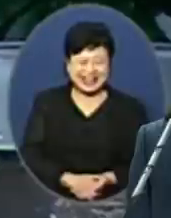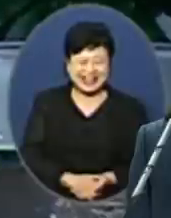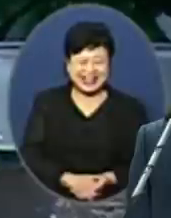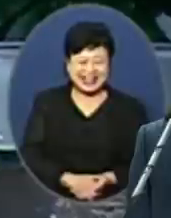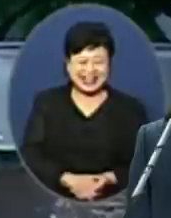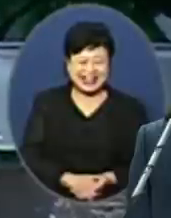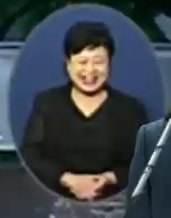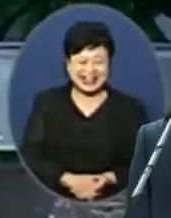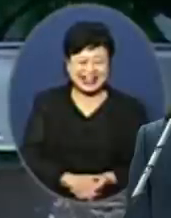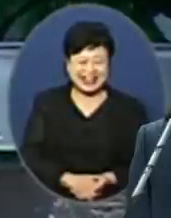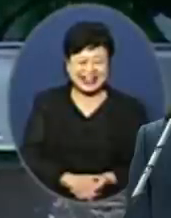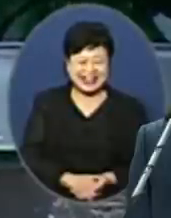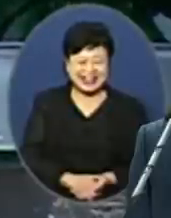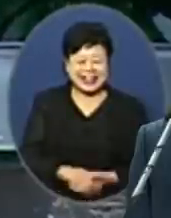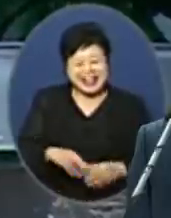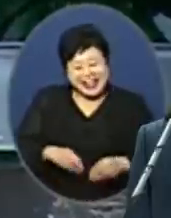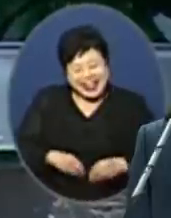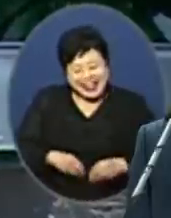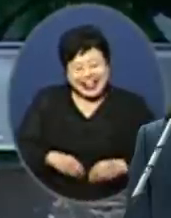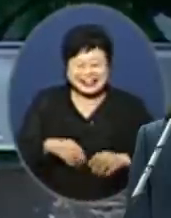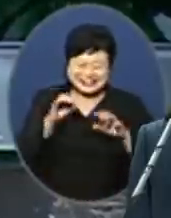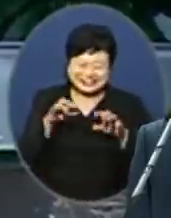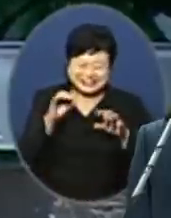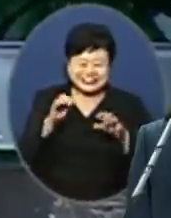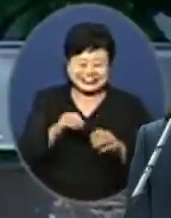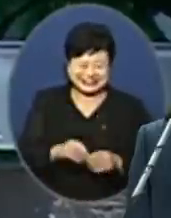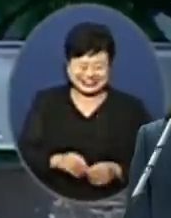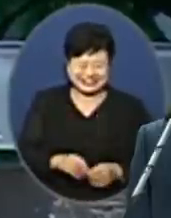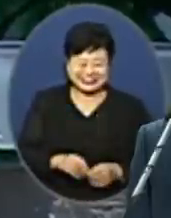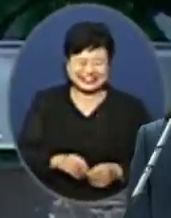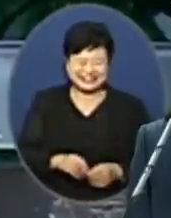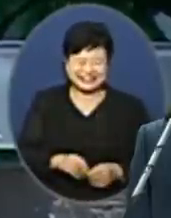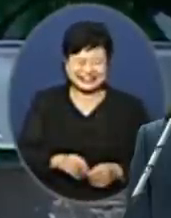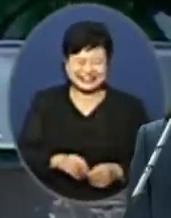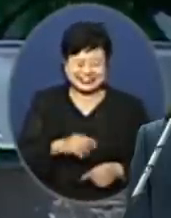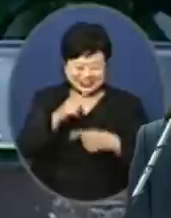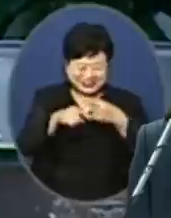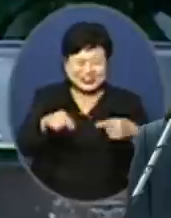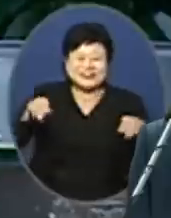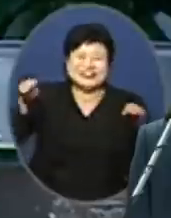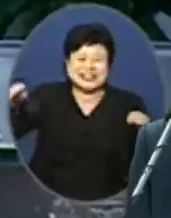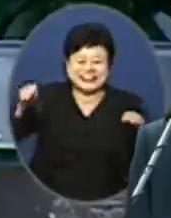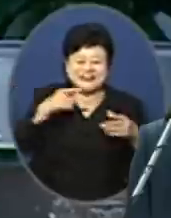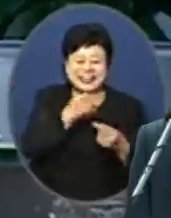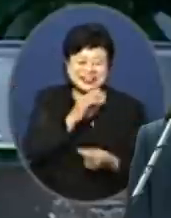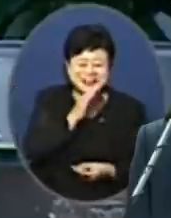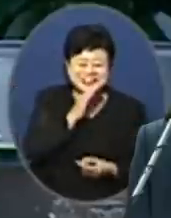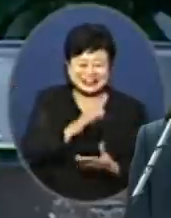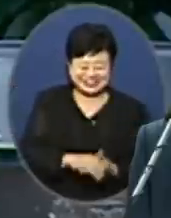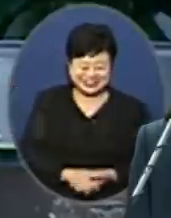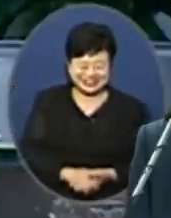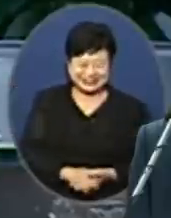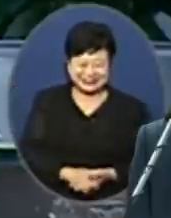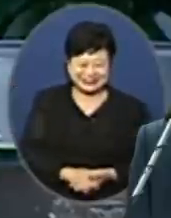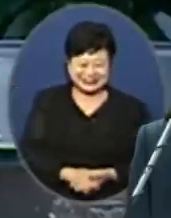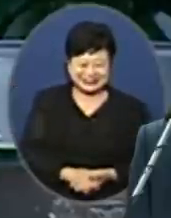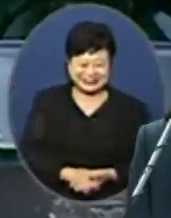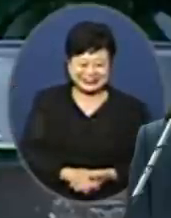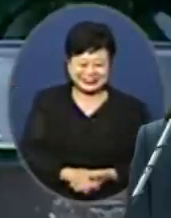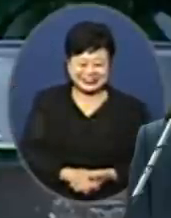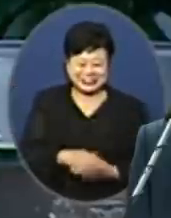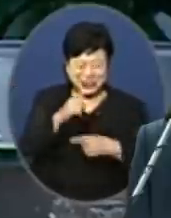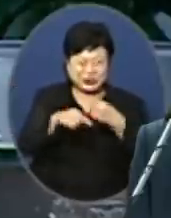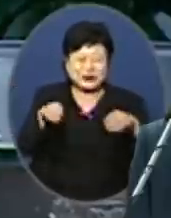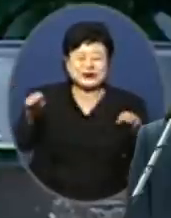그러니까 그 사람이 배를 안고 웃더니만 이글 이글 그래서 예스 이글 독수리 말을